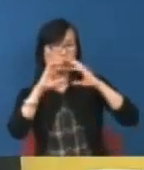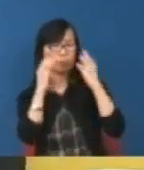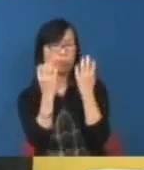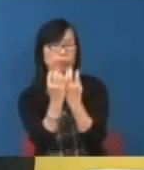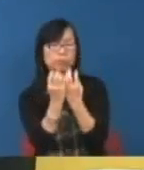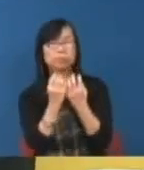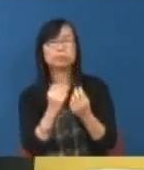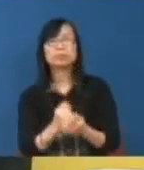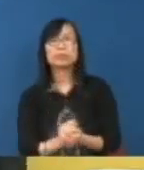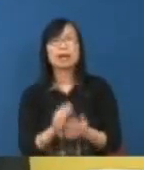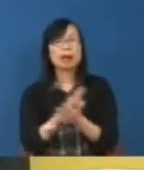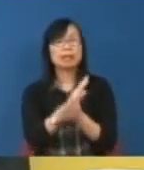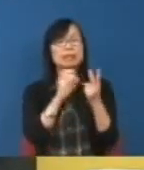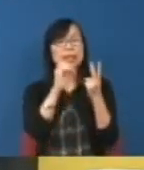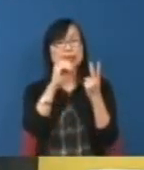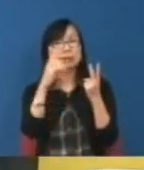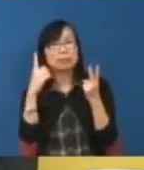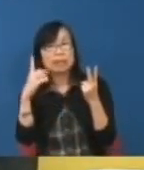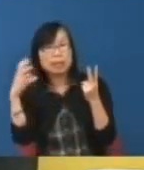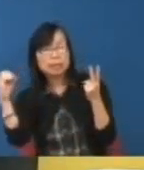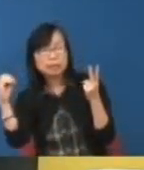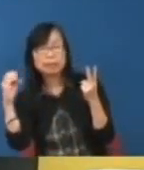喺2010年。